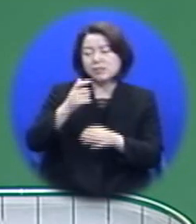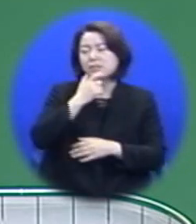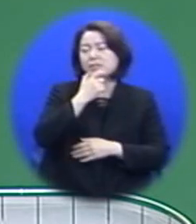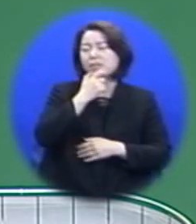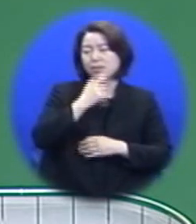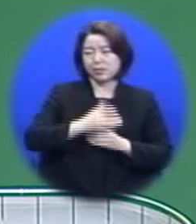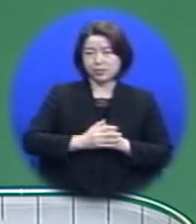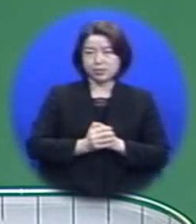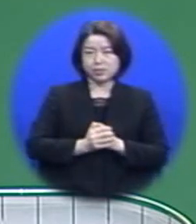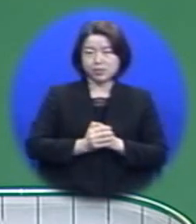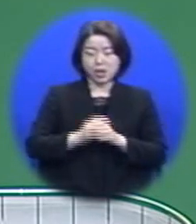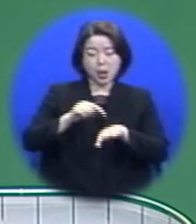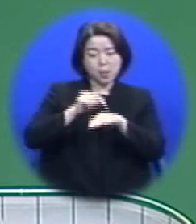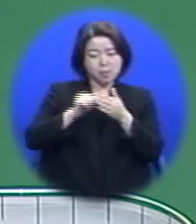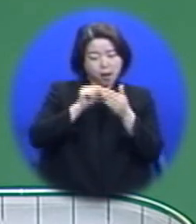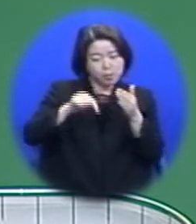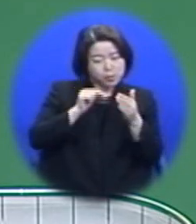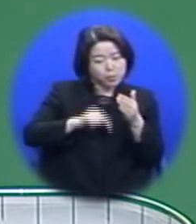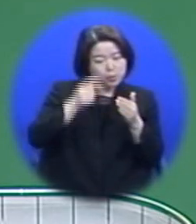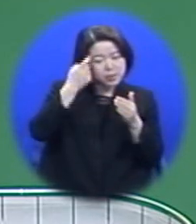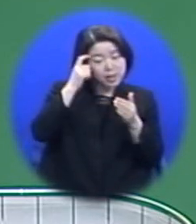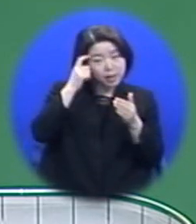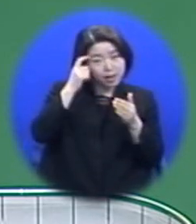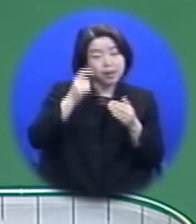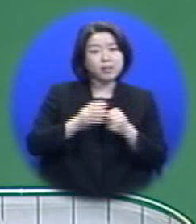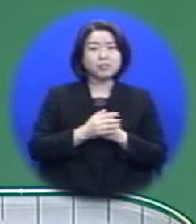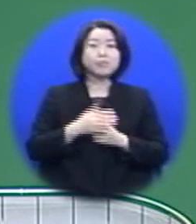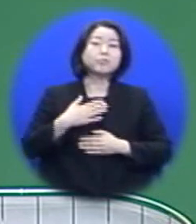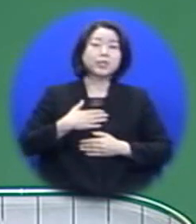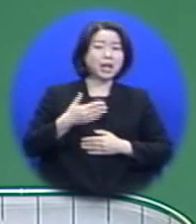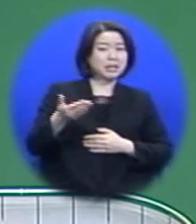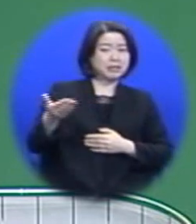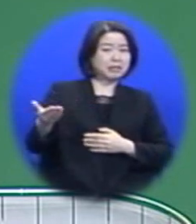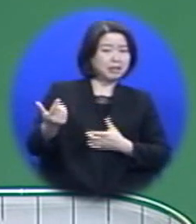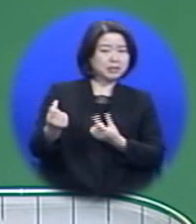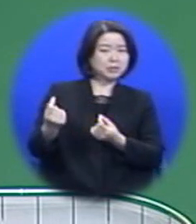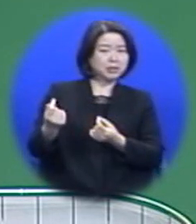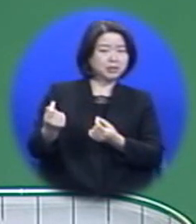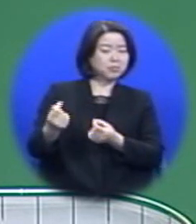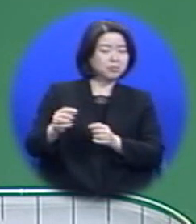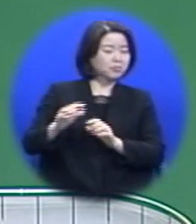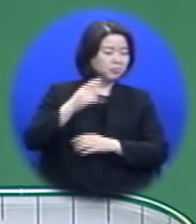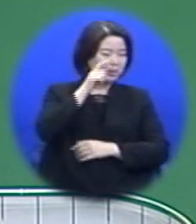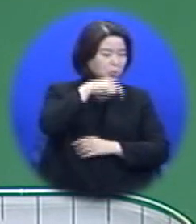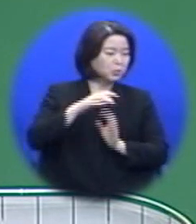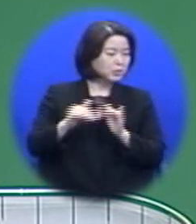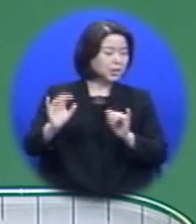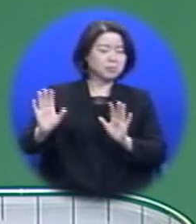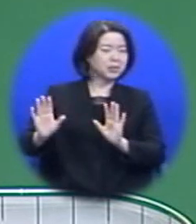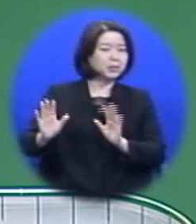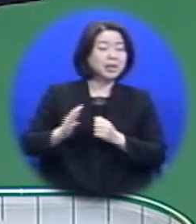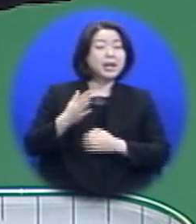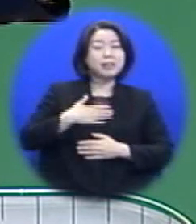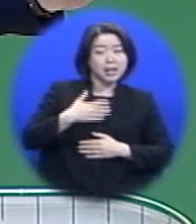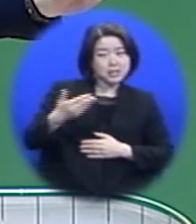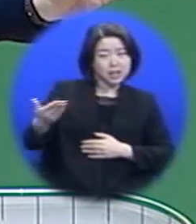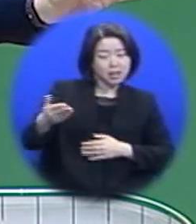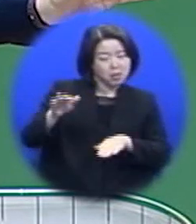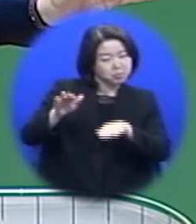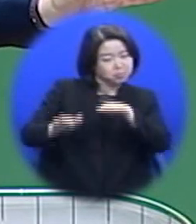싫어합니다 마음속으로 생각하기를 나는 당신처럼 그렇게 더러운 사람 아닙니다 당신과 나는 너무